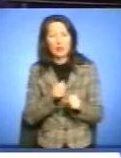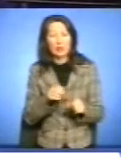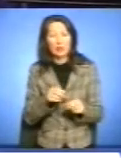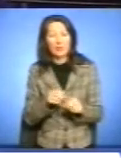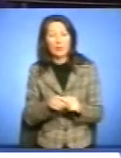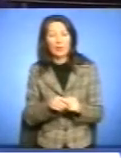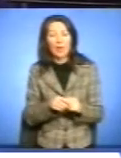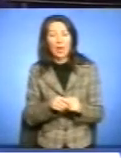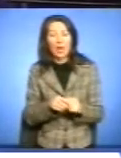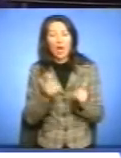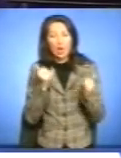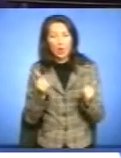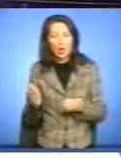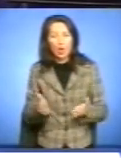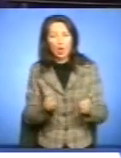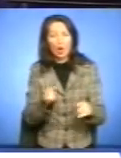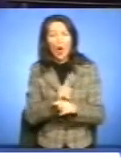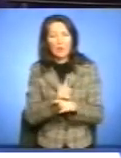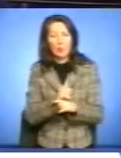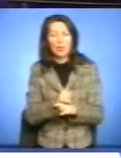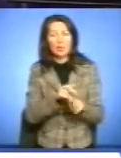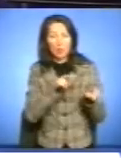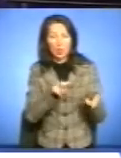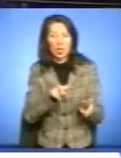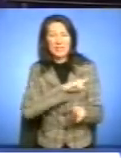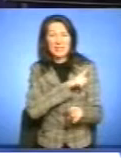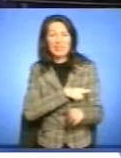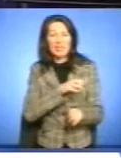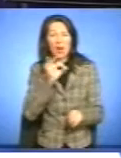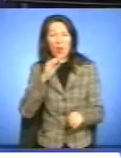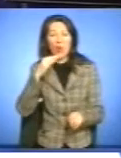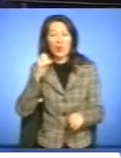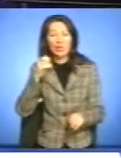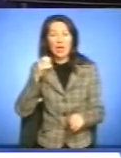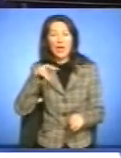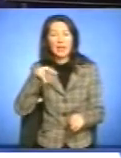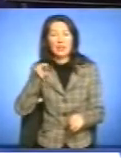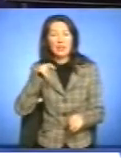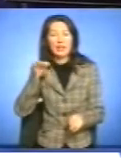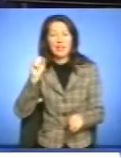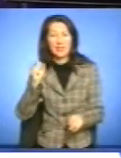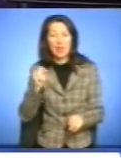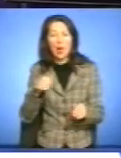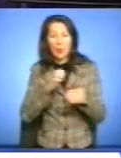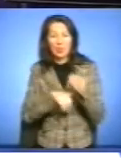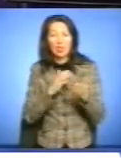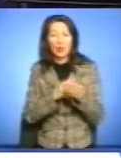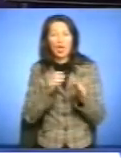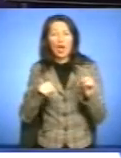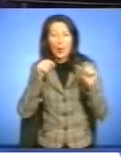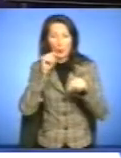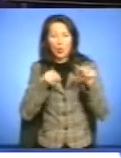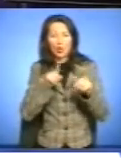Сьогодні на дорогах Тернопільщини спостерігається сильна ожеледиця. Причиною погоднього явища став дощ, який випав уночі.